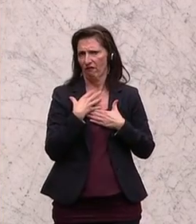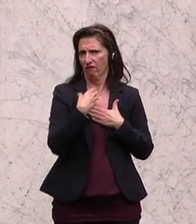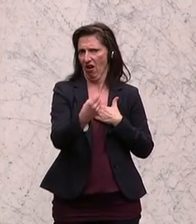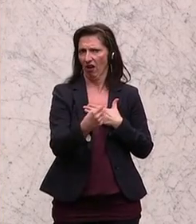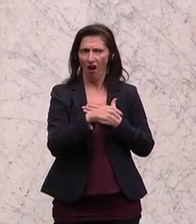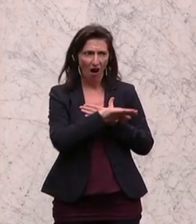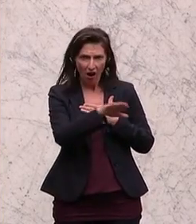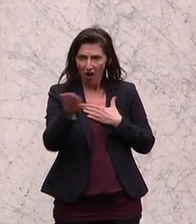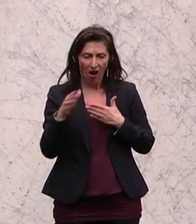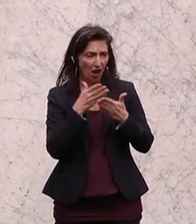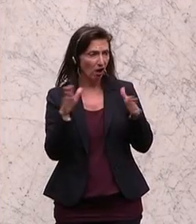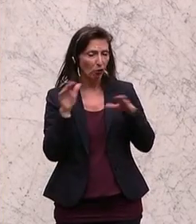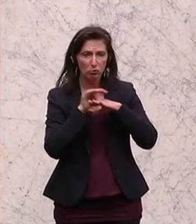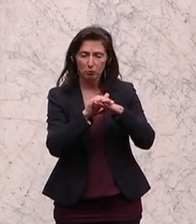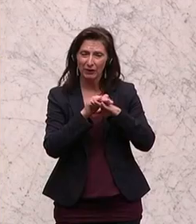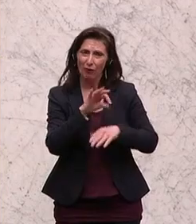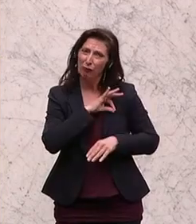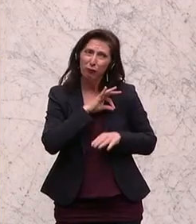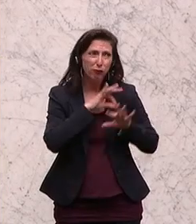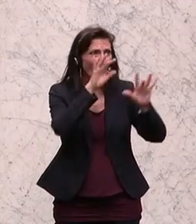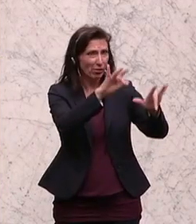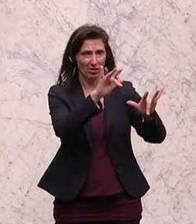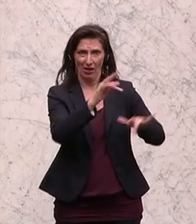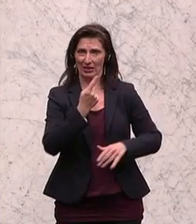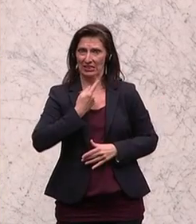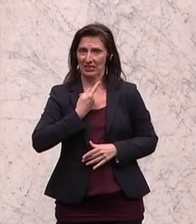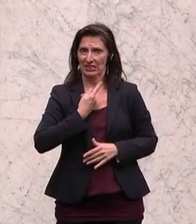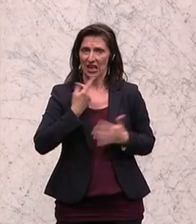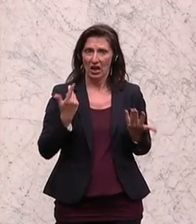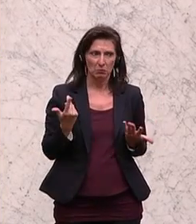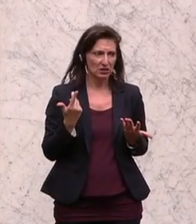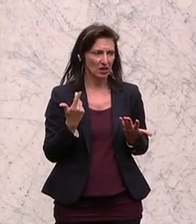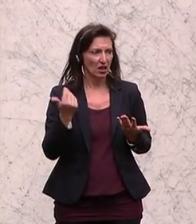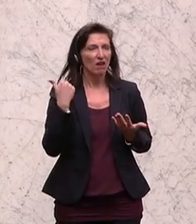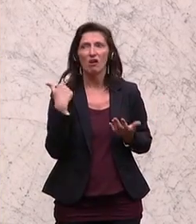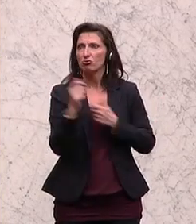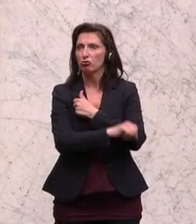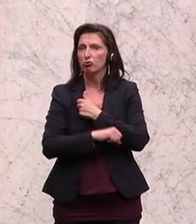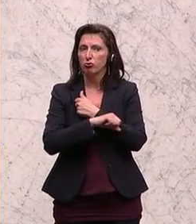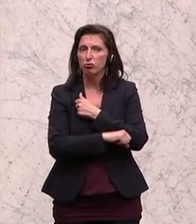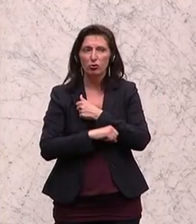Freunde in Großbritannien. Ich selbst habe englische Literatur studiert.